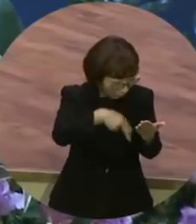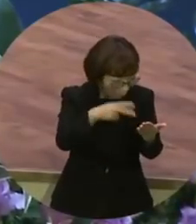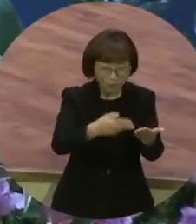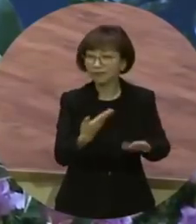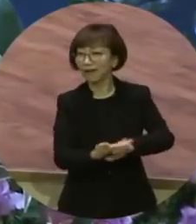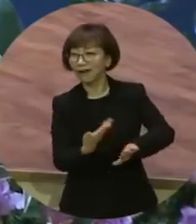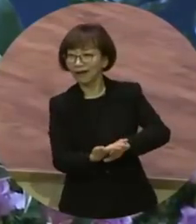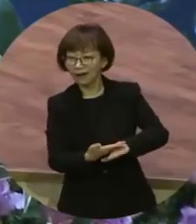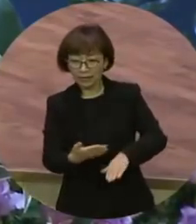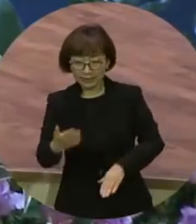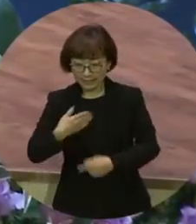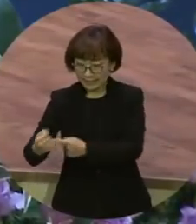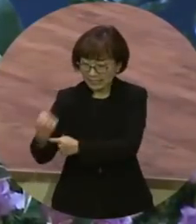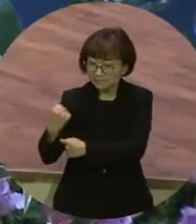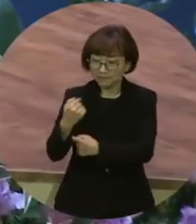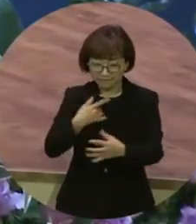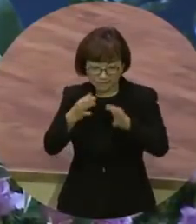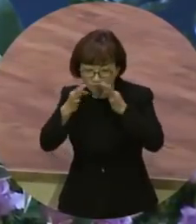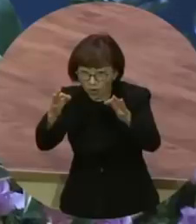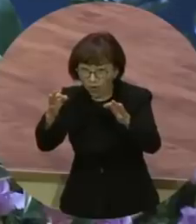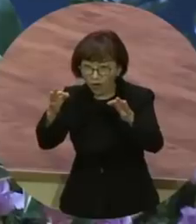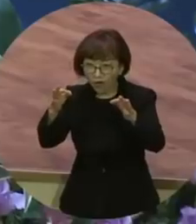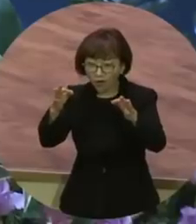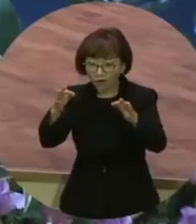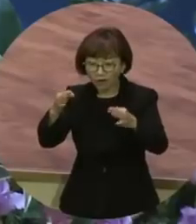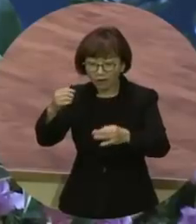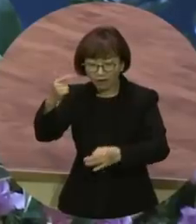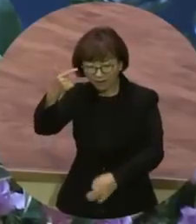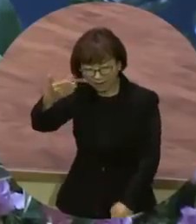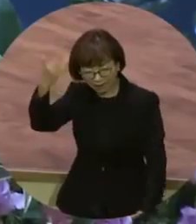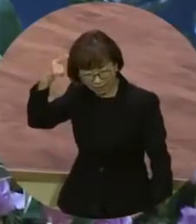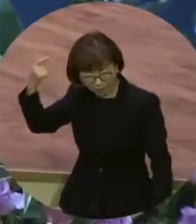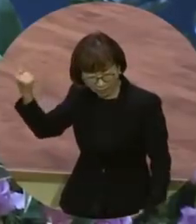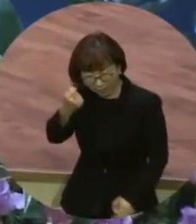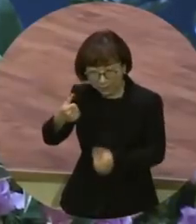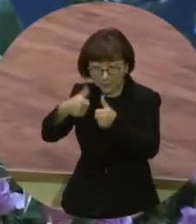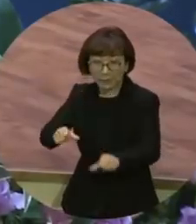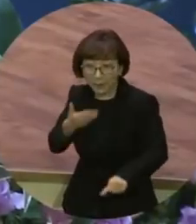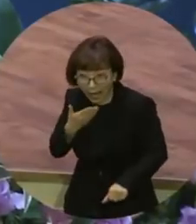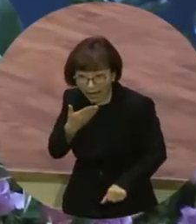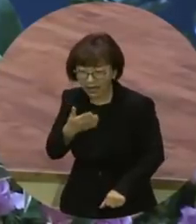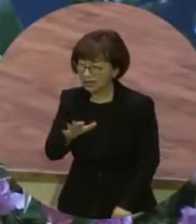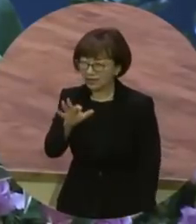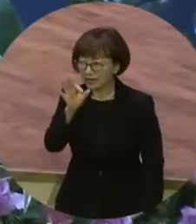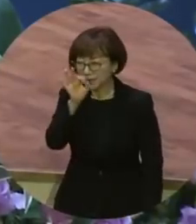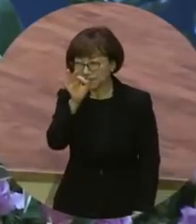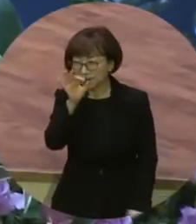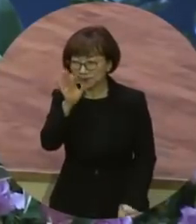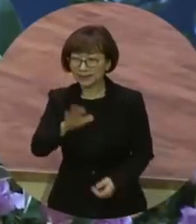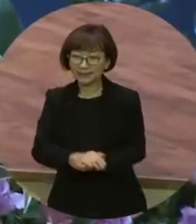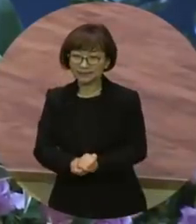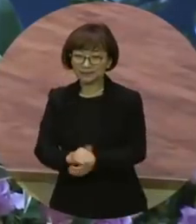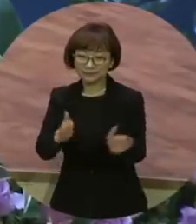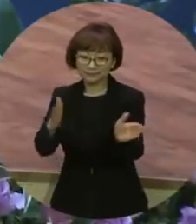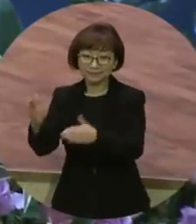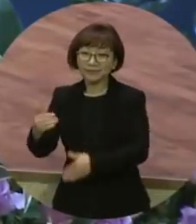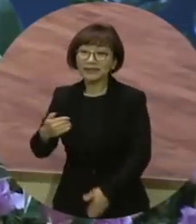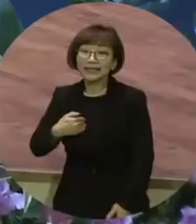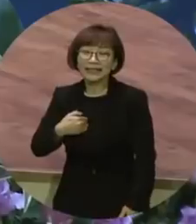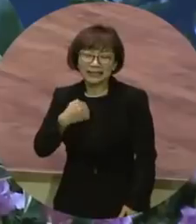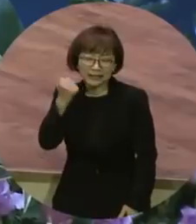열정으로 내 예틀을 바꿀 수 있는 것이 아니라고 말하고 있어요. 제가 참 간식을 좋아하거든요. 군것질을 너무